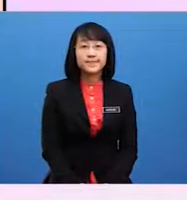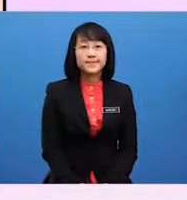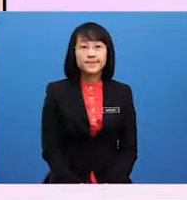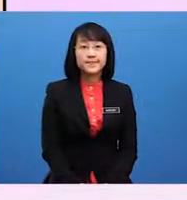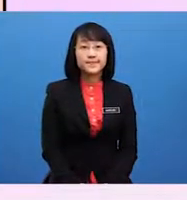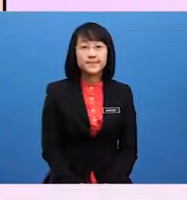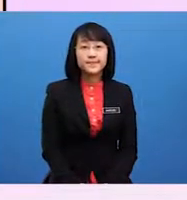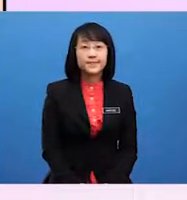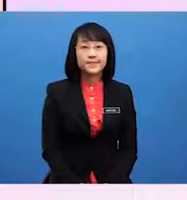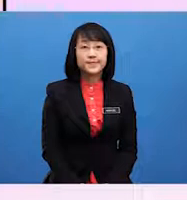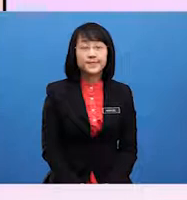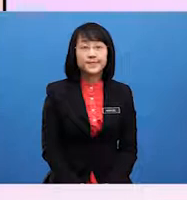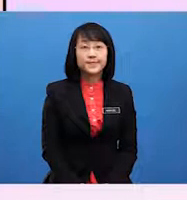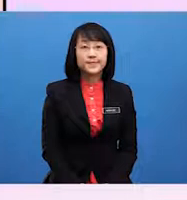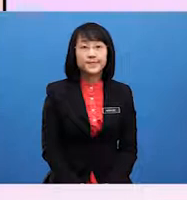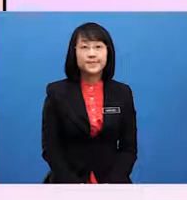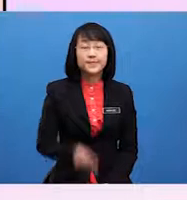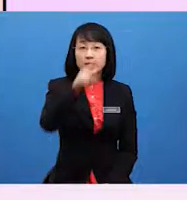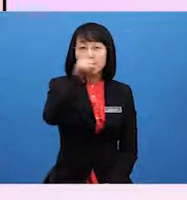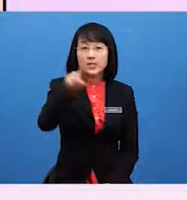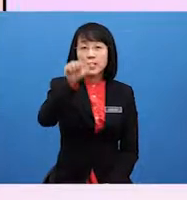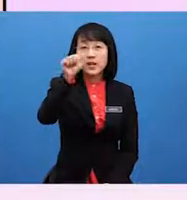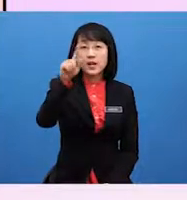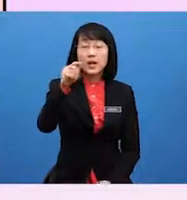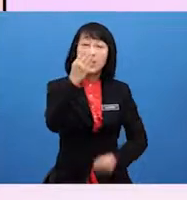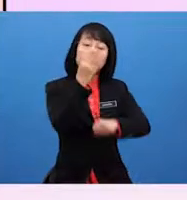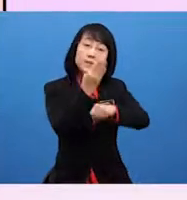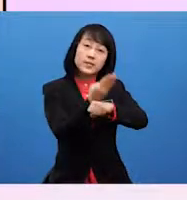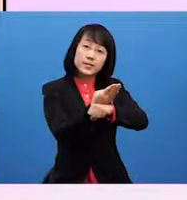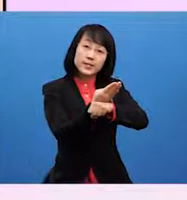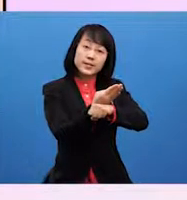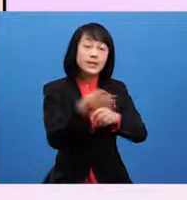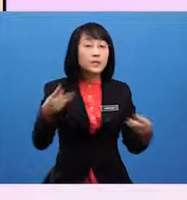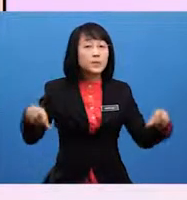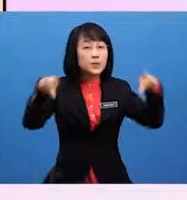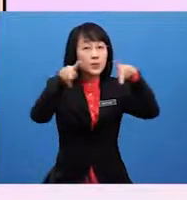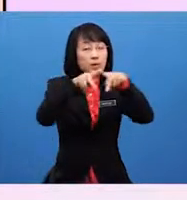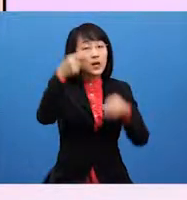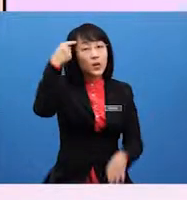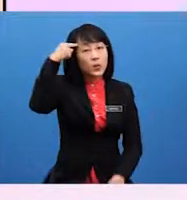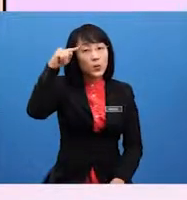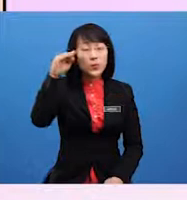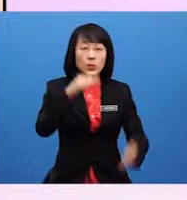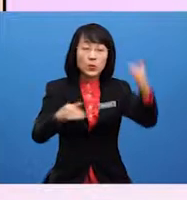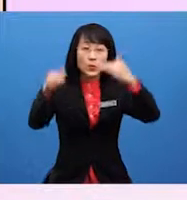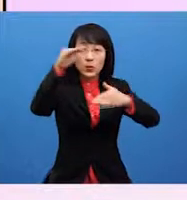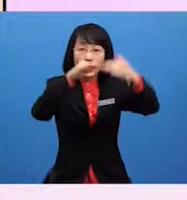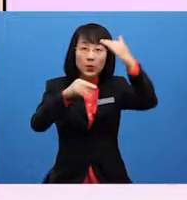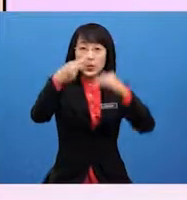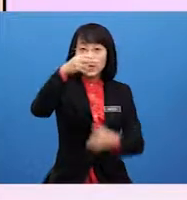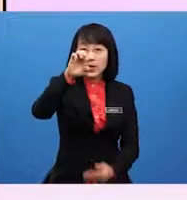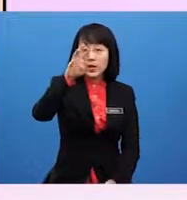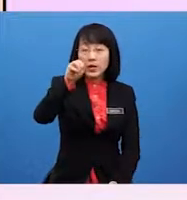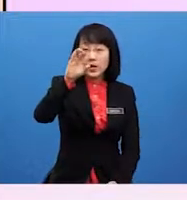dan iodin. Zat besi sebagai contoh diperlukan untuk membina hemoglobin